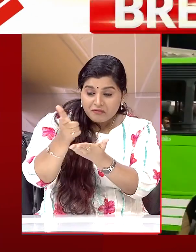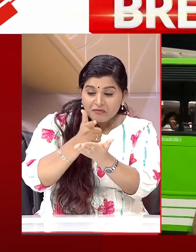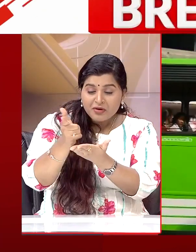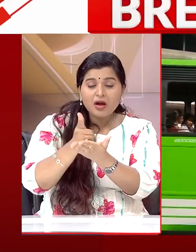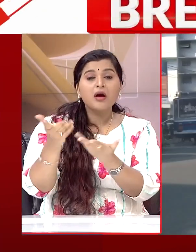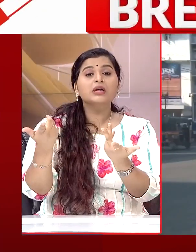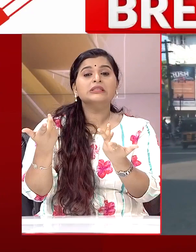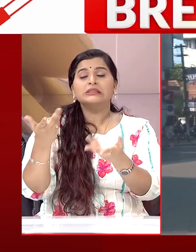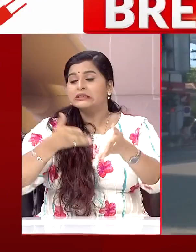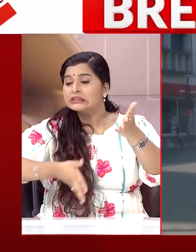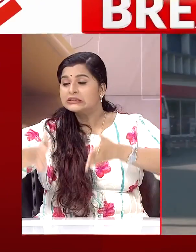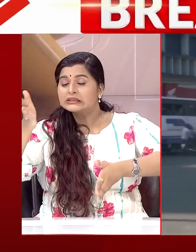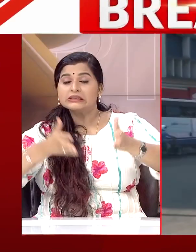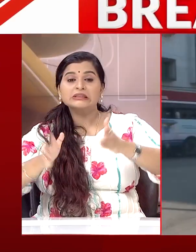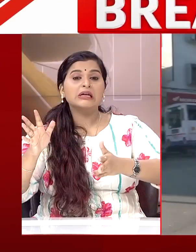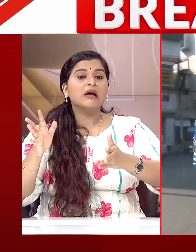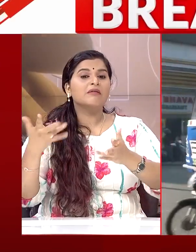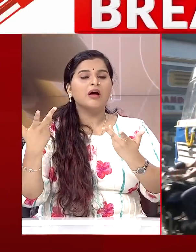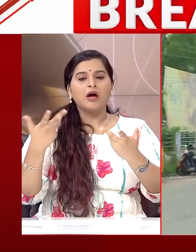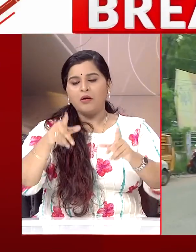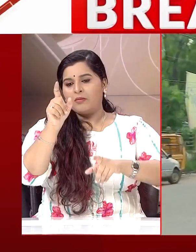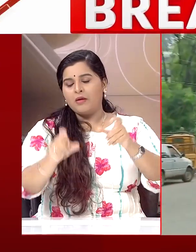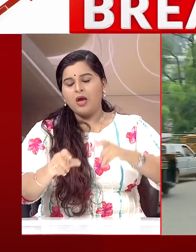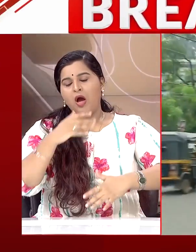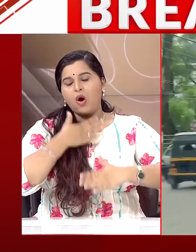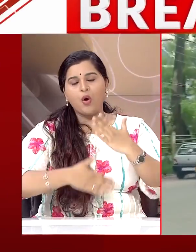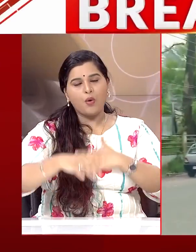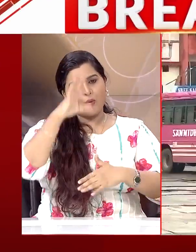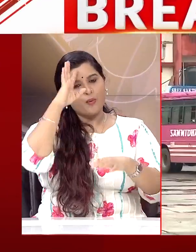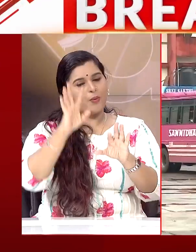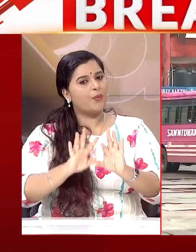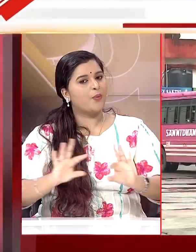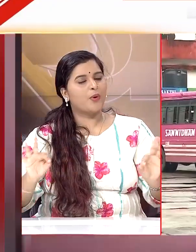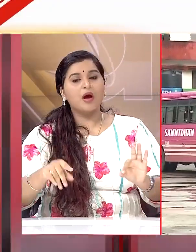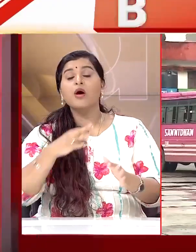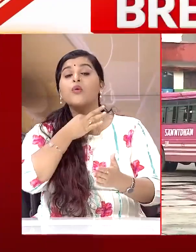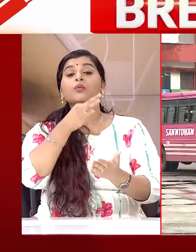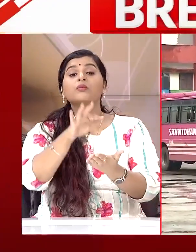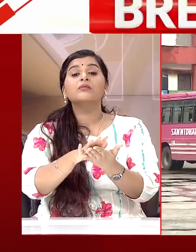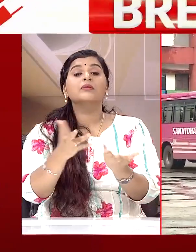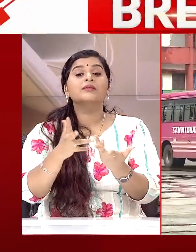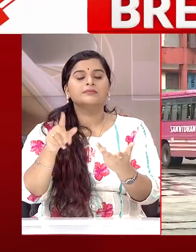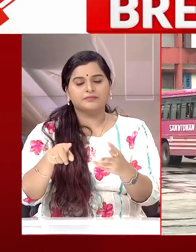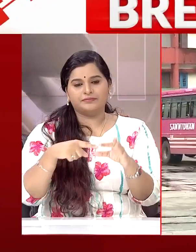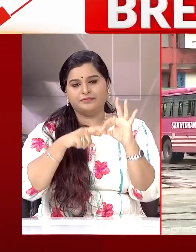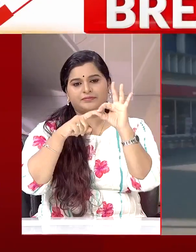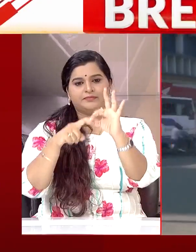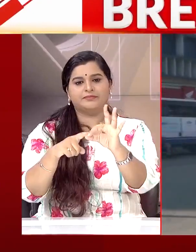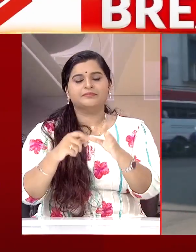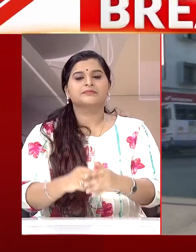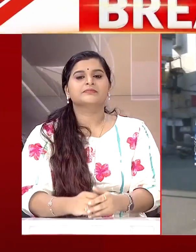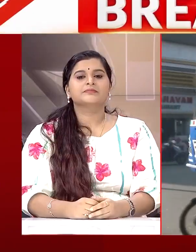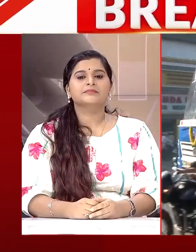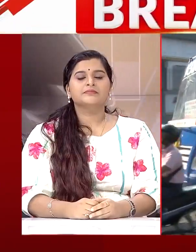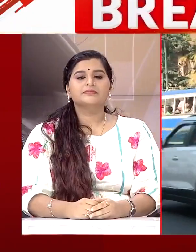ഈ തീരുമാനമൊരു ആശ്വാസമാണ്. എന്തൊക്കെ ഉറപ്പ് ലഭിച്ചു, എന്താണ് പിന്മാറ്റം എന്നാണ് സംഘടനകൾ പറയുന്നത്? പ്രതീക്ഷ,